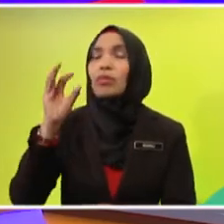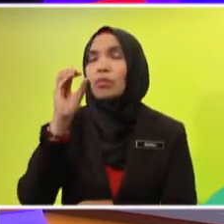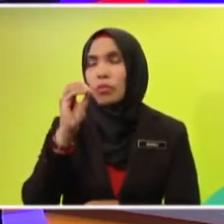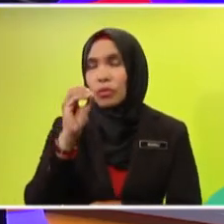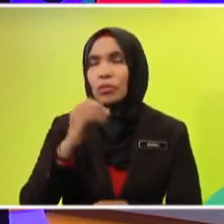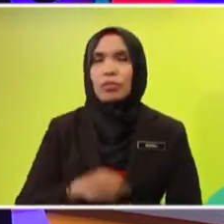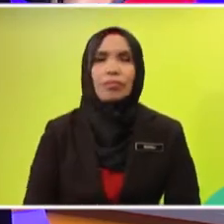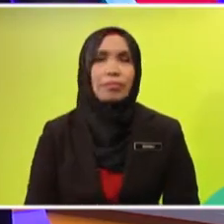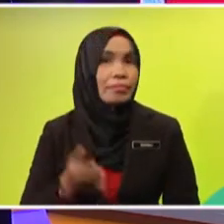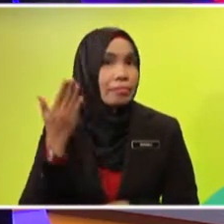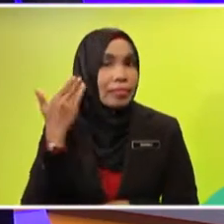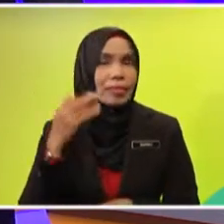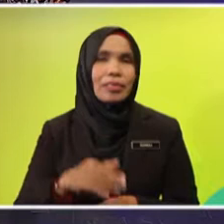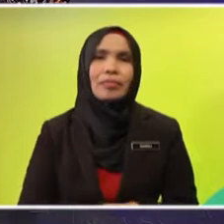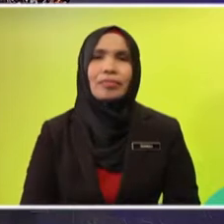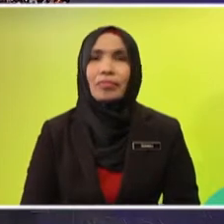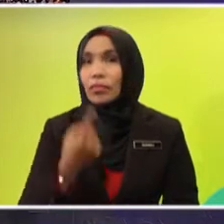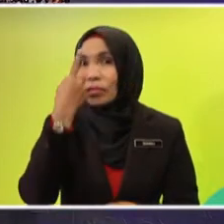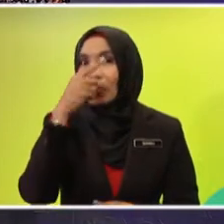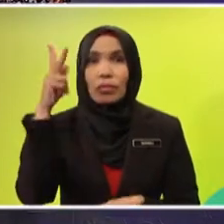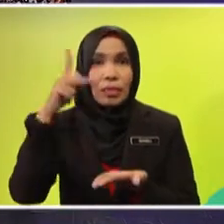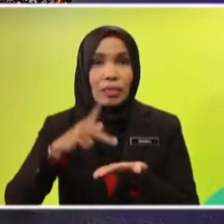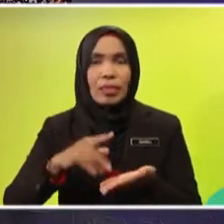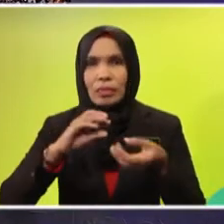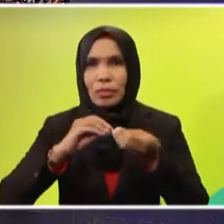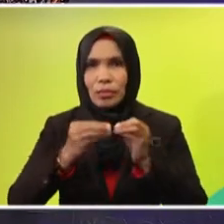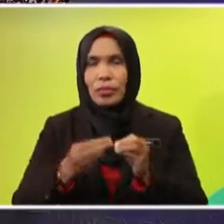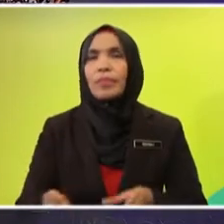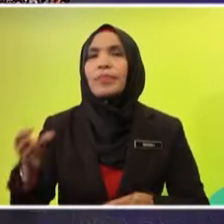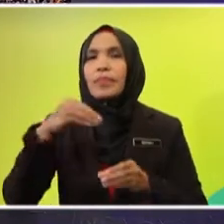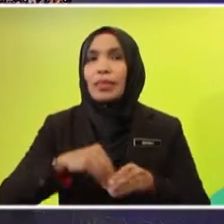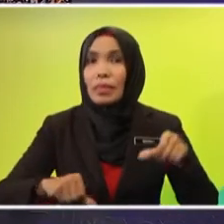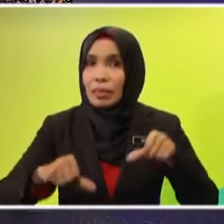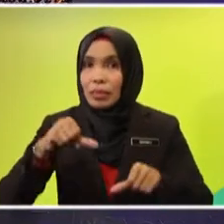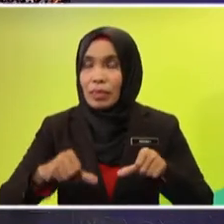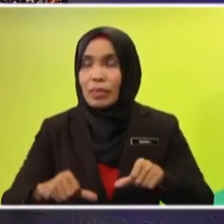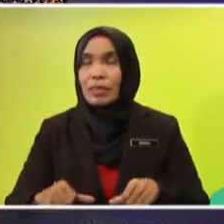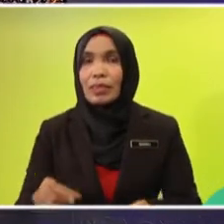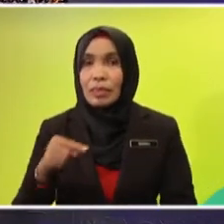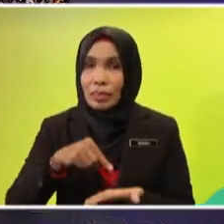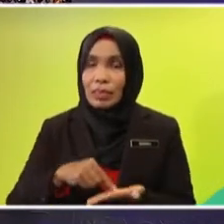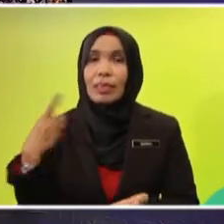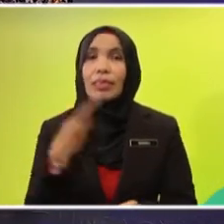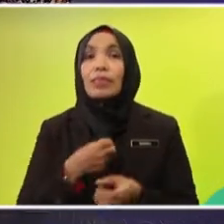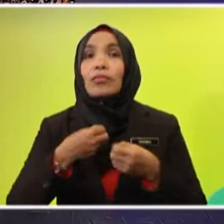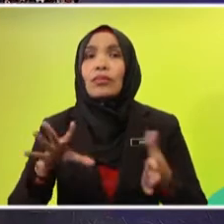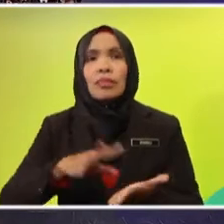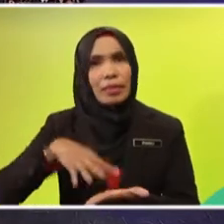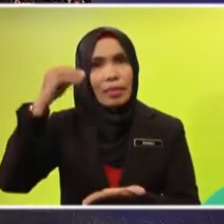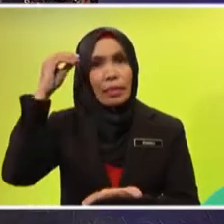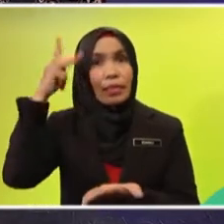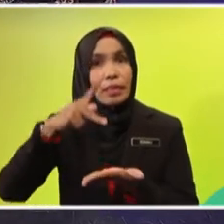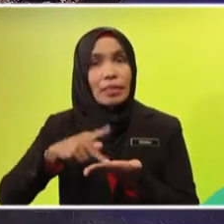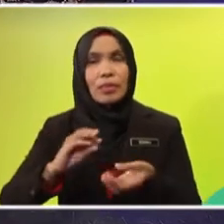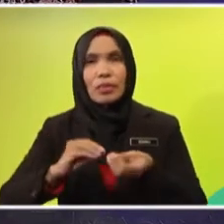sehingga 10 commonly Nobody Emangnya nombo nyanyi dalam aktiviti ini kita telah belajar mengenal nombo Oke